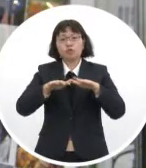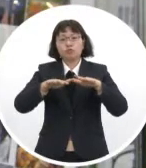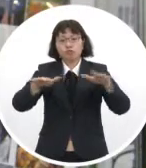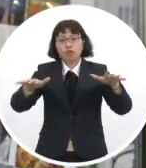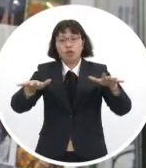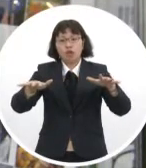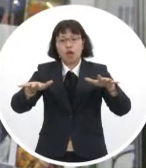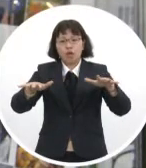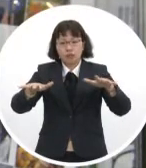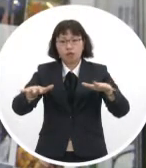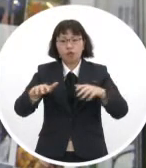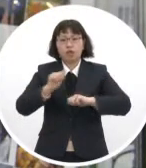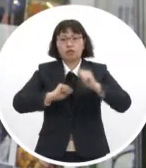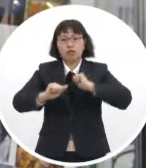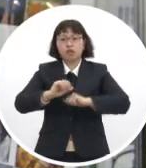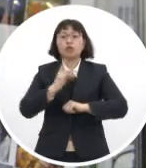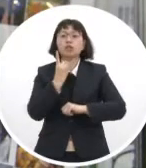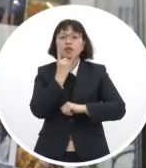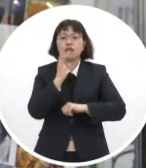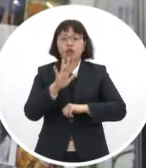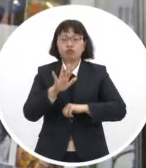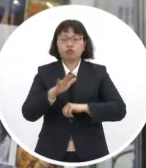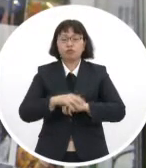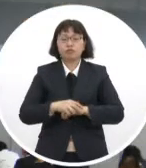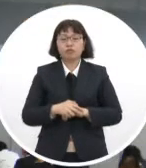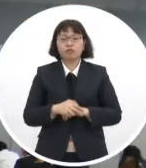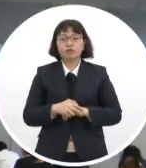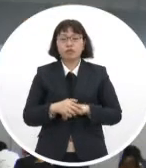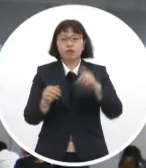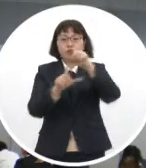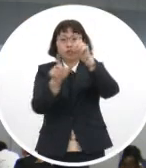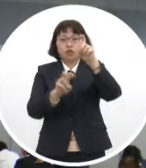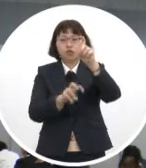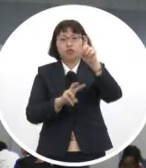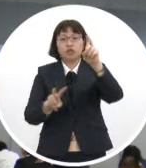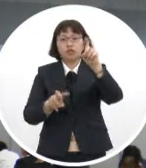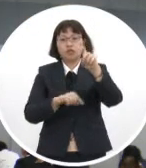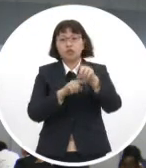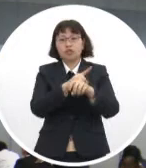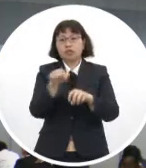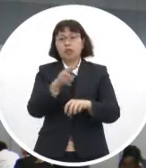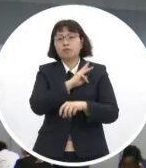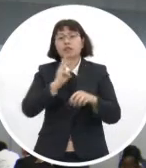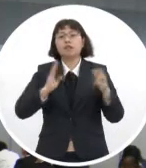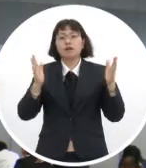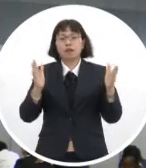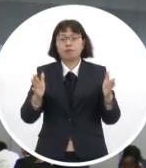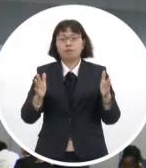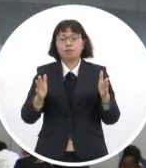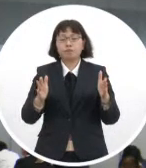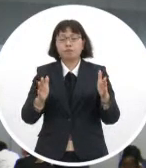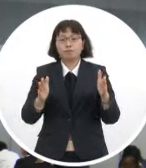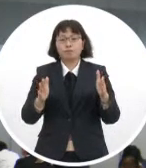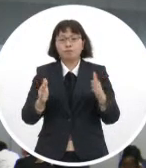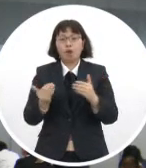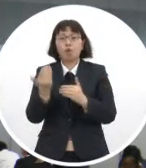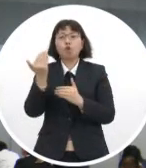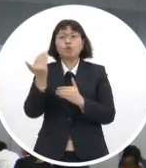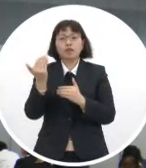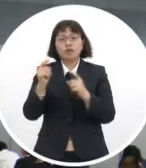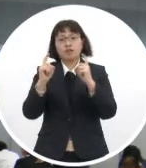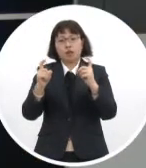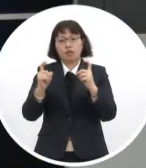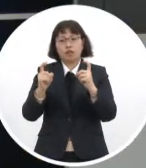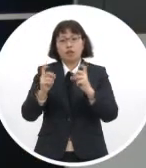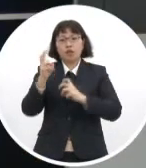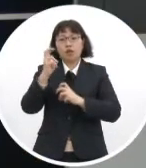待されている次世代ロボット、10月22日から3日間ポートメッセ名古屋でロボットシン